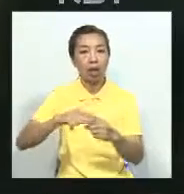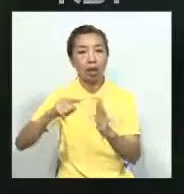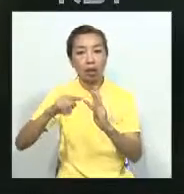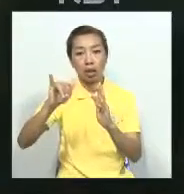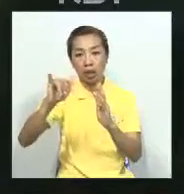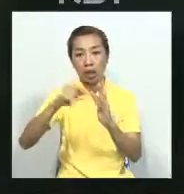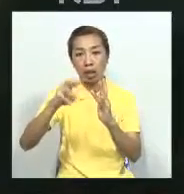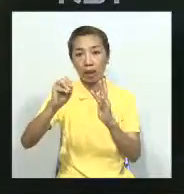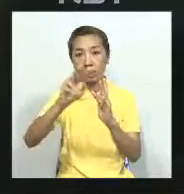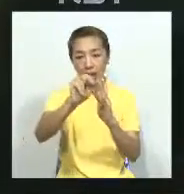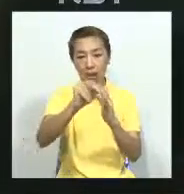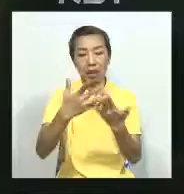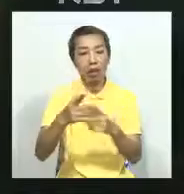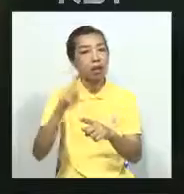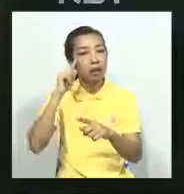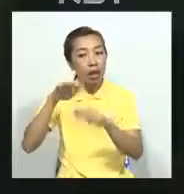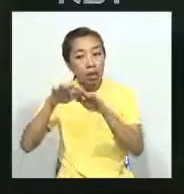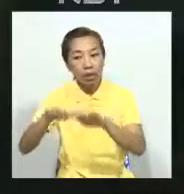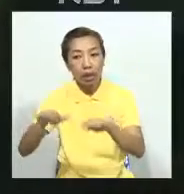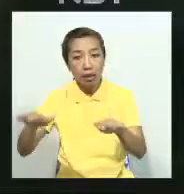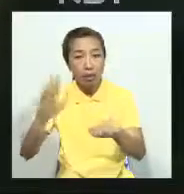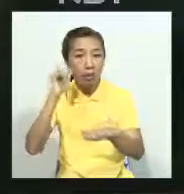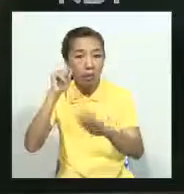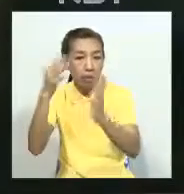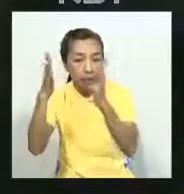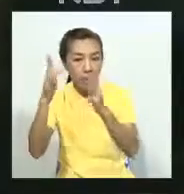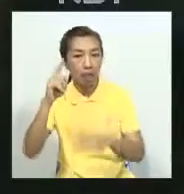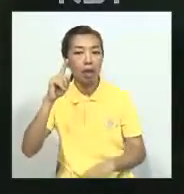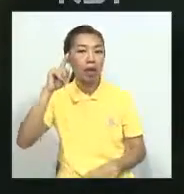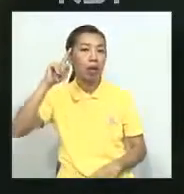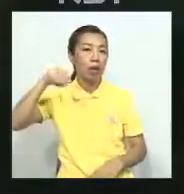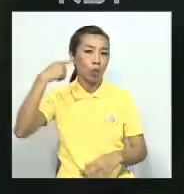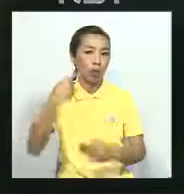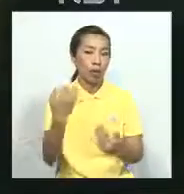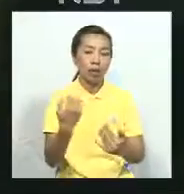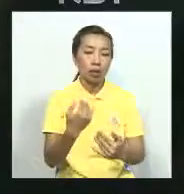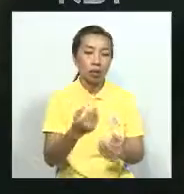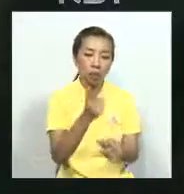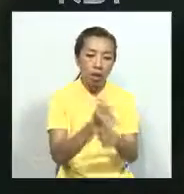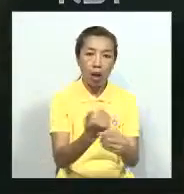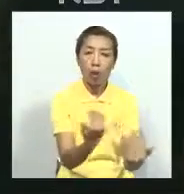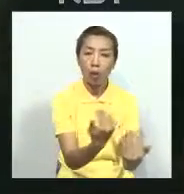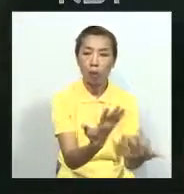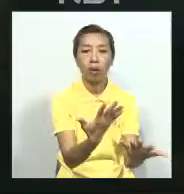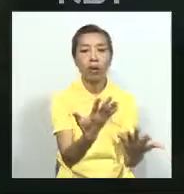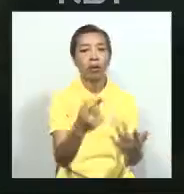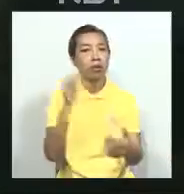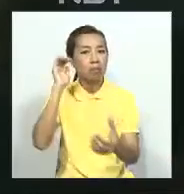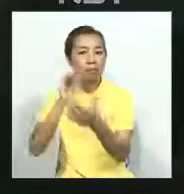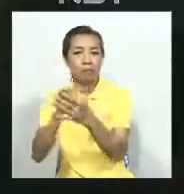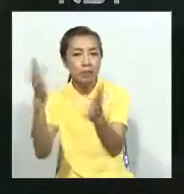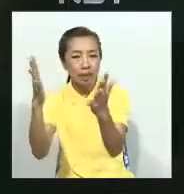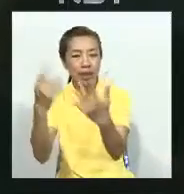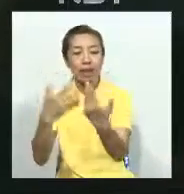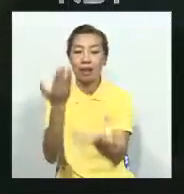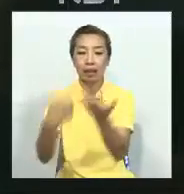ราะบางทั้งเด็กกำพร้าแม่เลี้ยงเดี่ยวแล้วก็หญิงม่ายในเรื่องความจำเป็นขั้นพื้นฐานต่อการดำรงชีพอย่